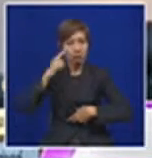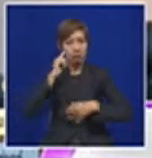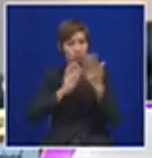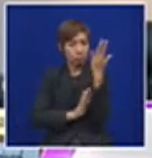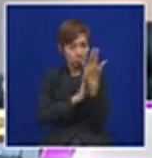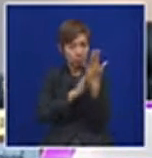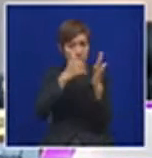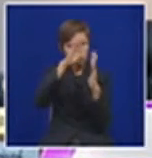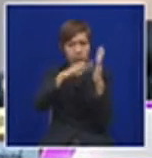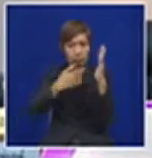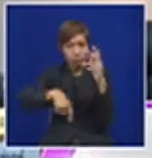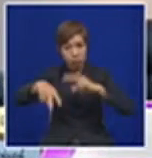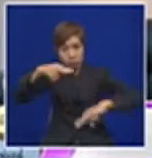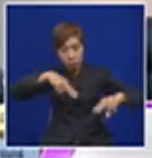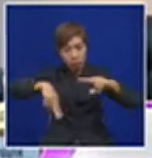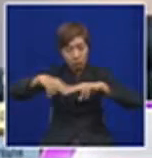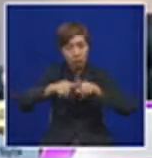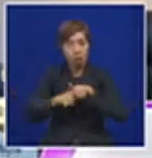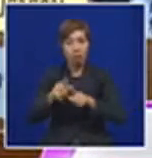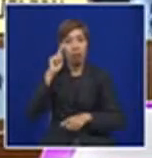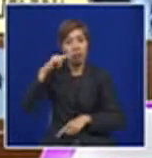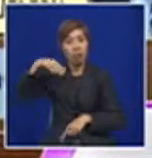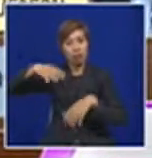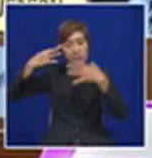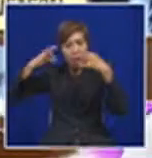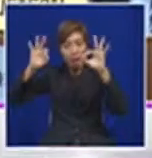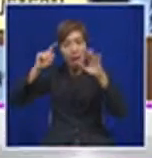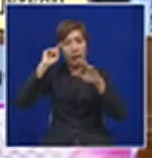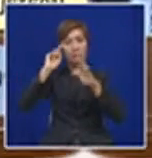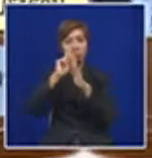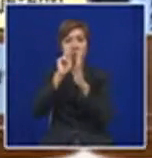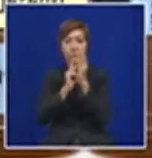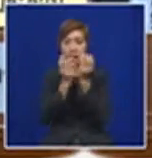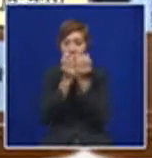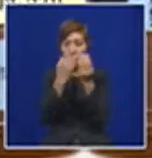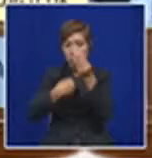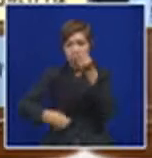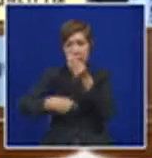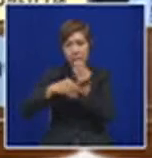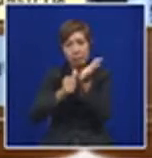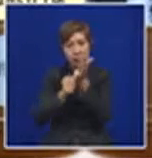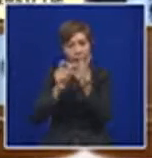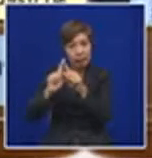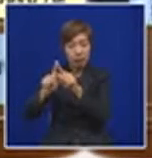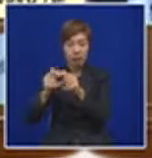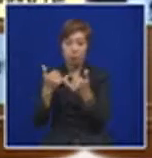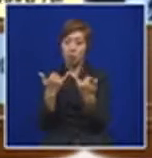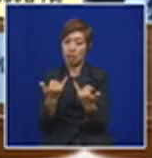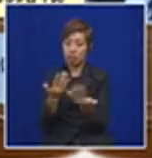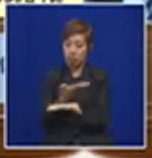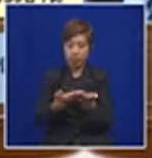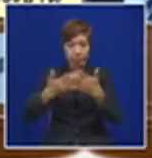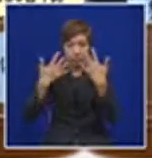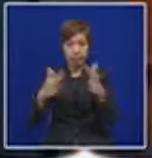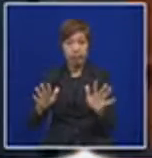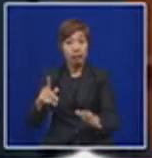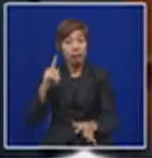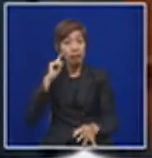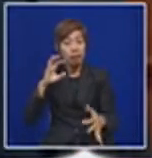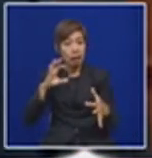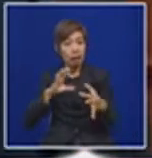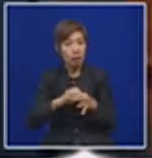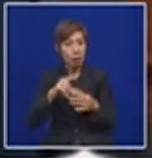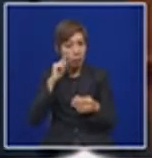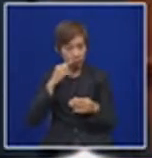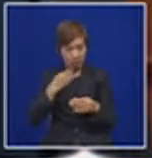ระและการแก้ไขเพิ่มเติมร่างรัฐธรรมนูญที่ต้องพิจารณาให้แล้วเสร็จภายในวันนี้ขณะที่การพิจารณาในส่วนของบทเฉ